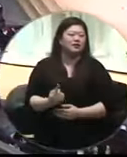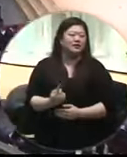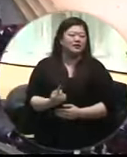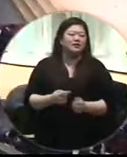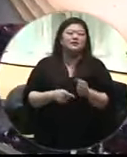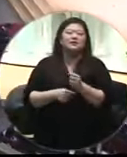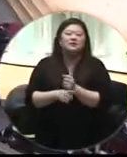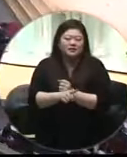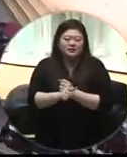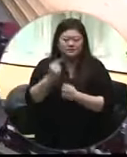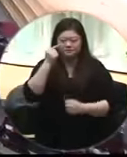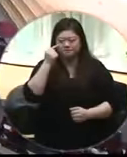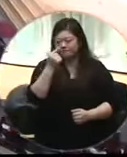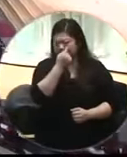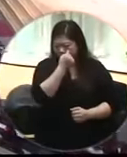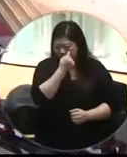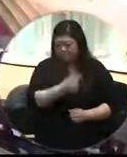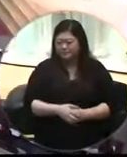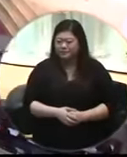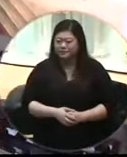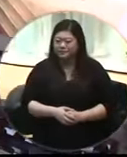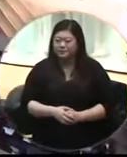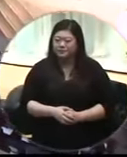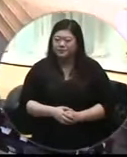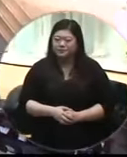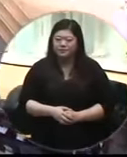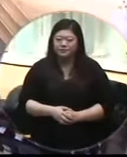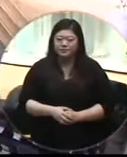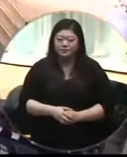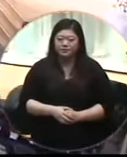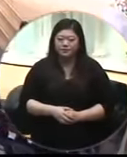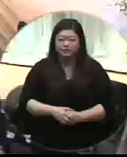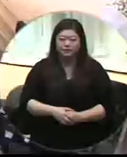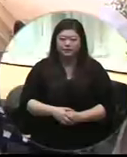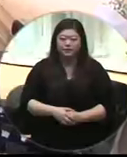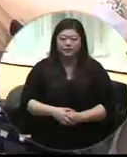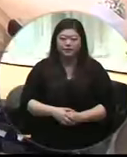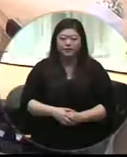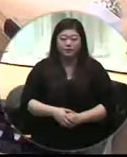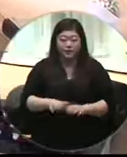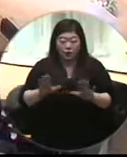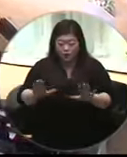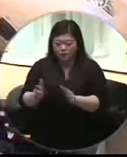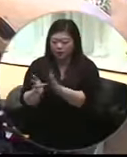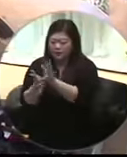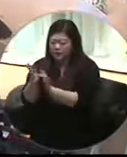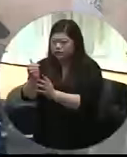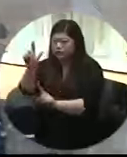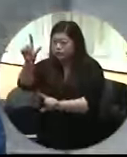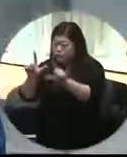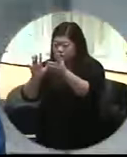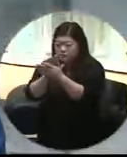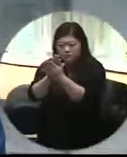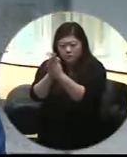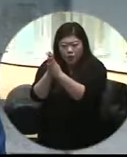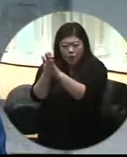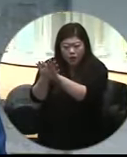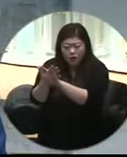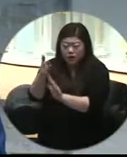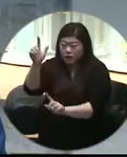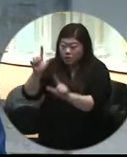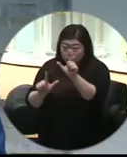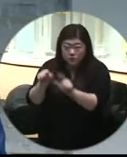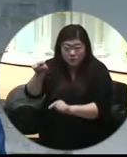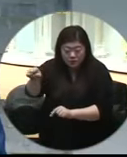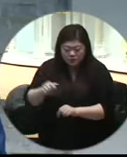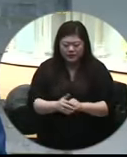여기에서 확인시켜주는 것이에요. 그래서 이 본문의 영광스러운 모습은 예수님이